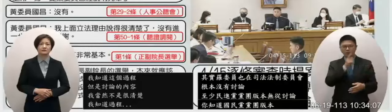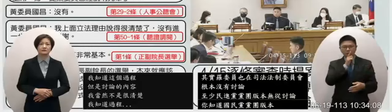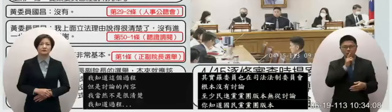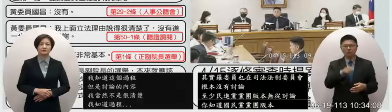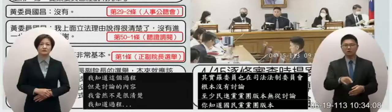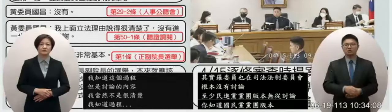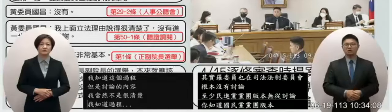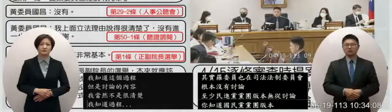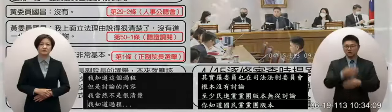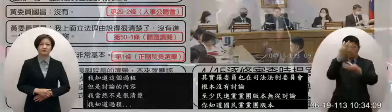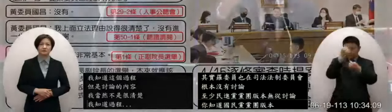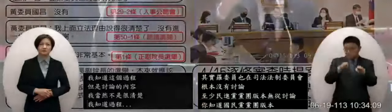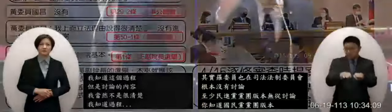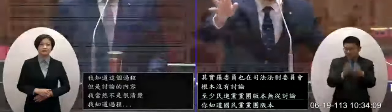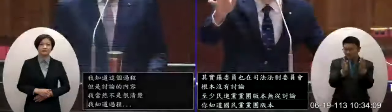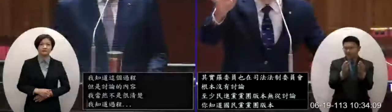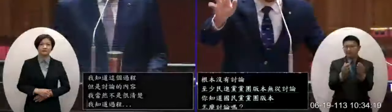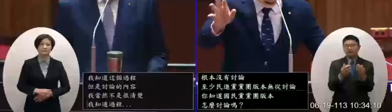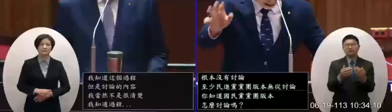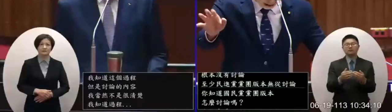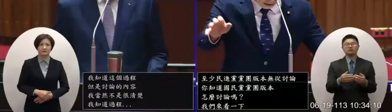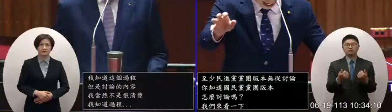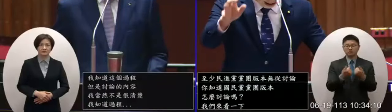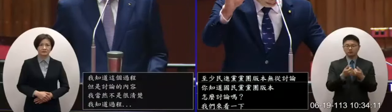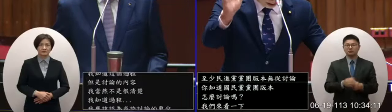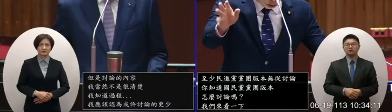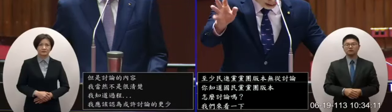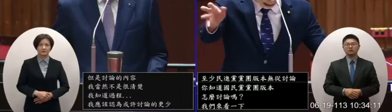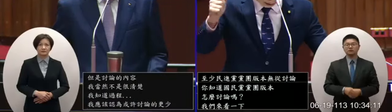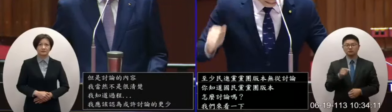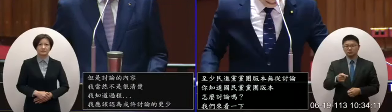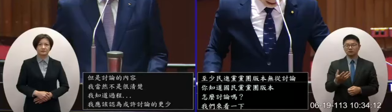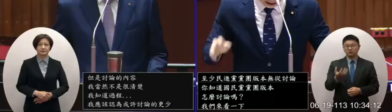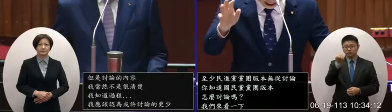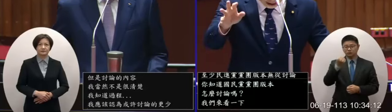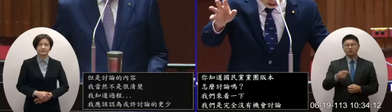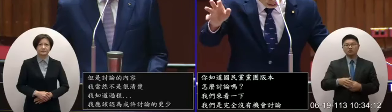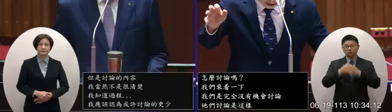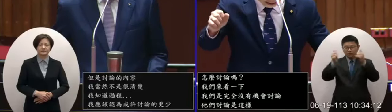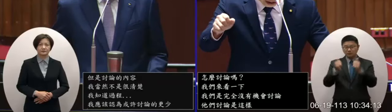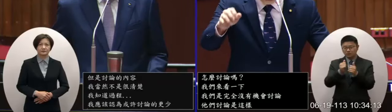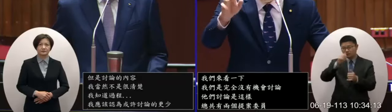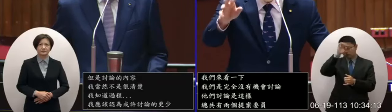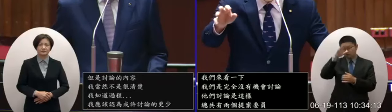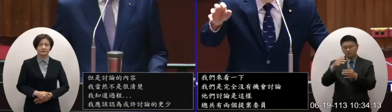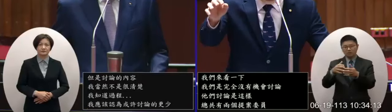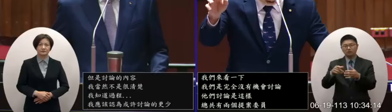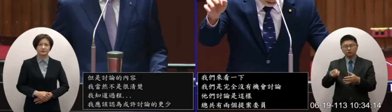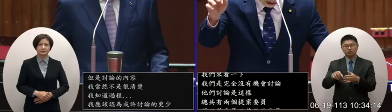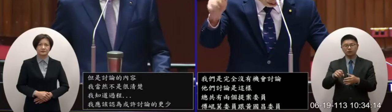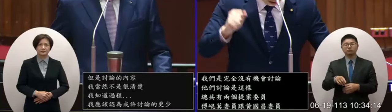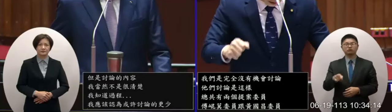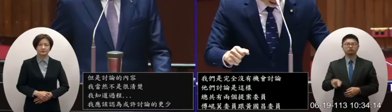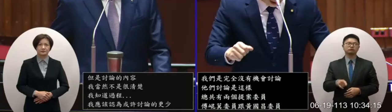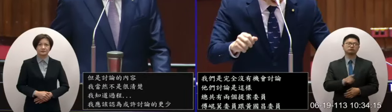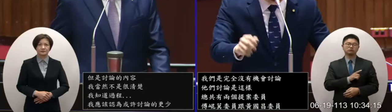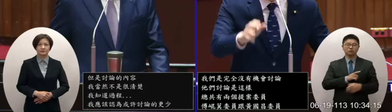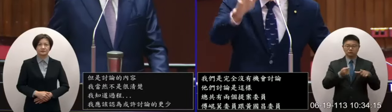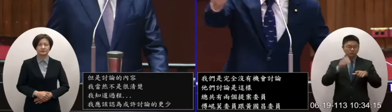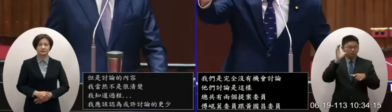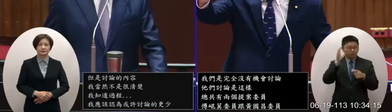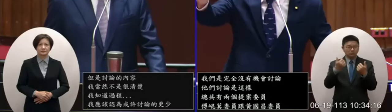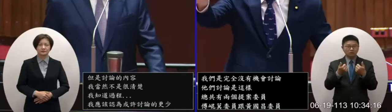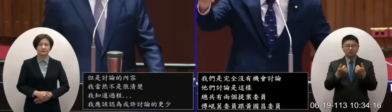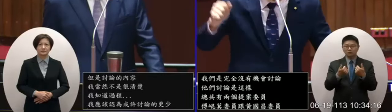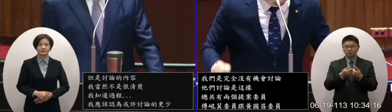议日的决定，问他我们职员刑事法民众党团版本的人事公听人事权同意权的公听会，他